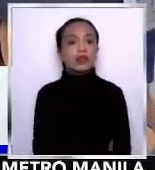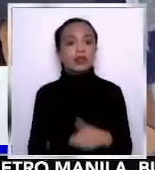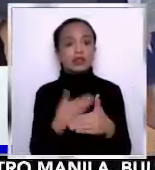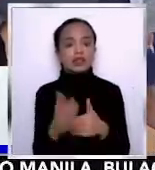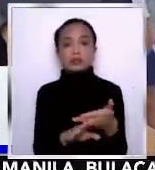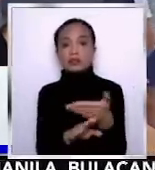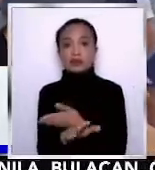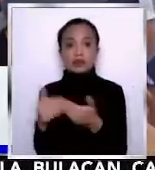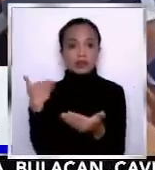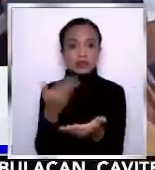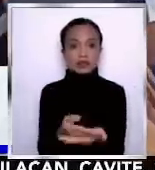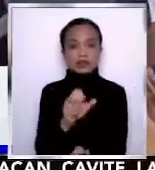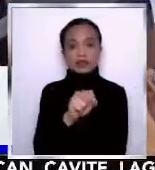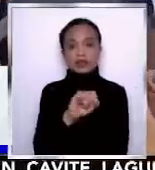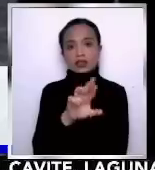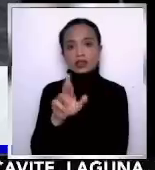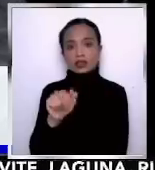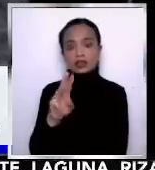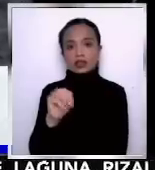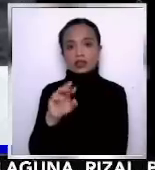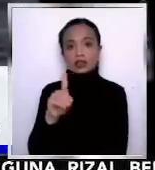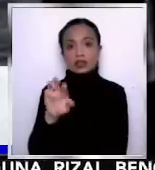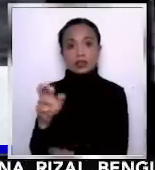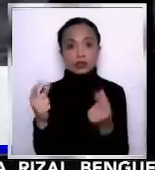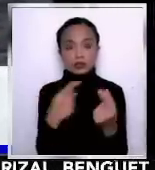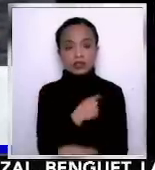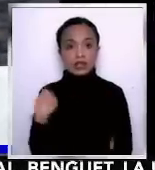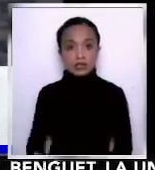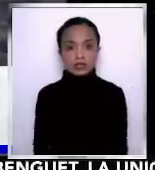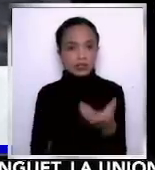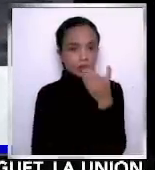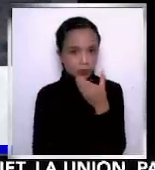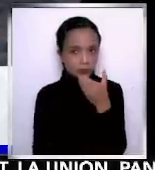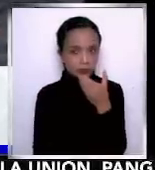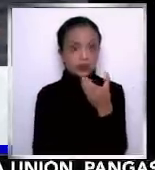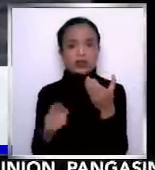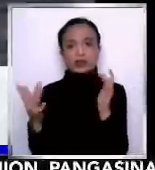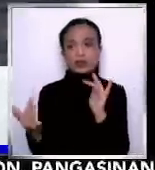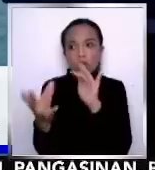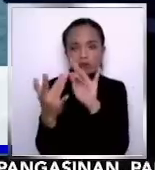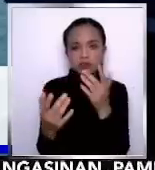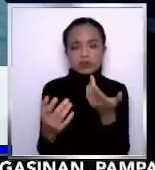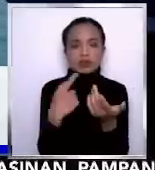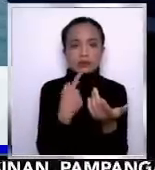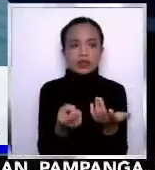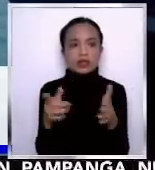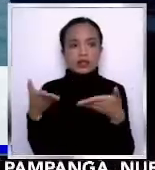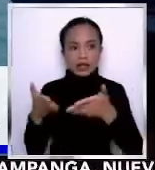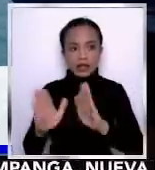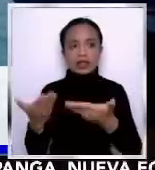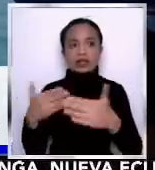Madre, binuntutan at niradyohan daw ng Chinese Coast Guard ang resupply ship at sinabing pinapayagan nilang pumasok